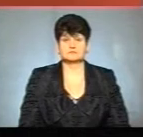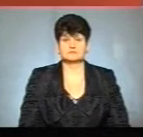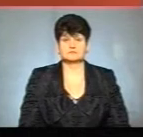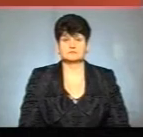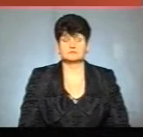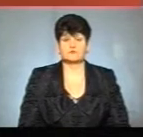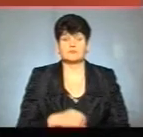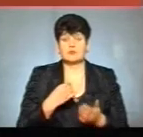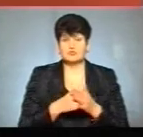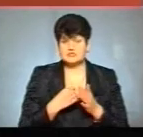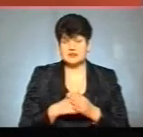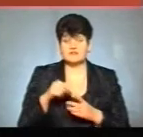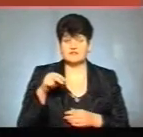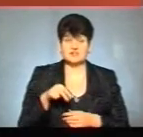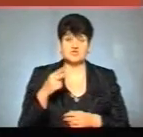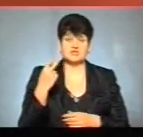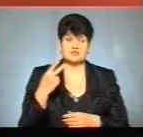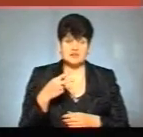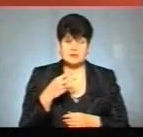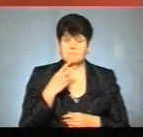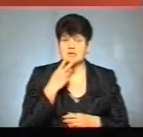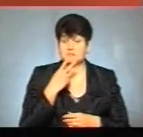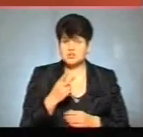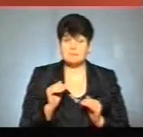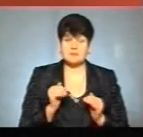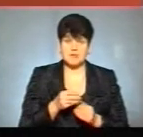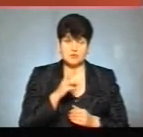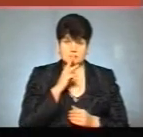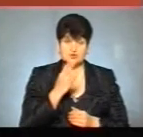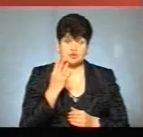А бюджет 2020 передбачає мінімальну зарплату